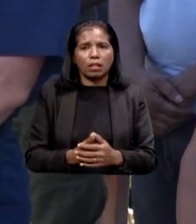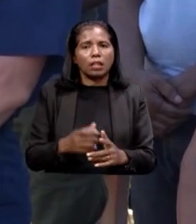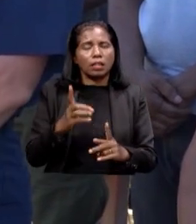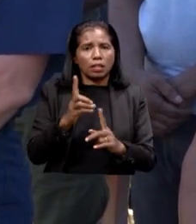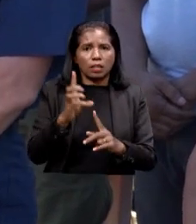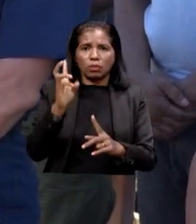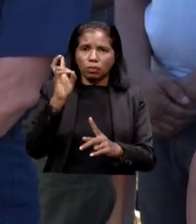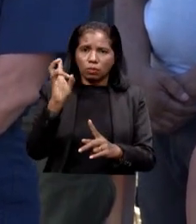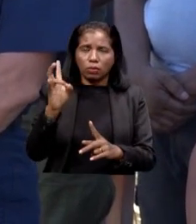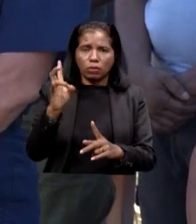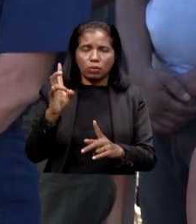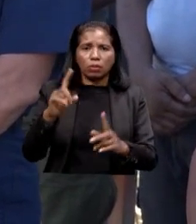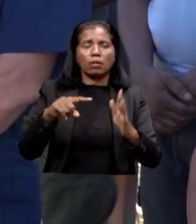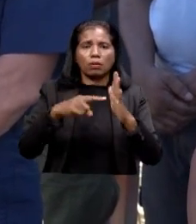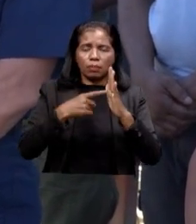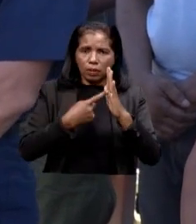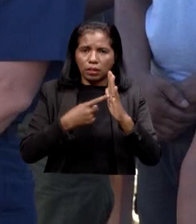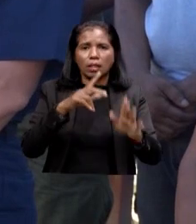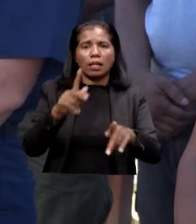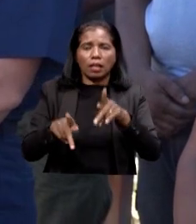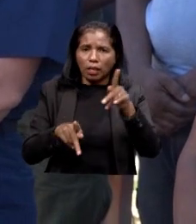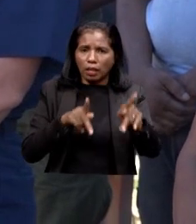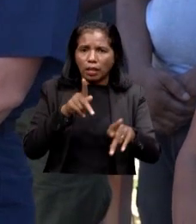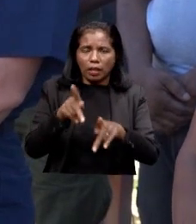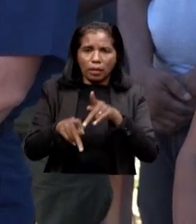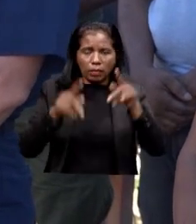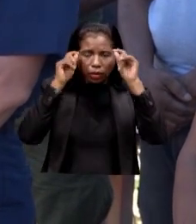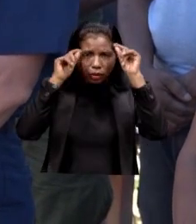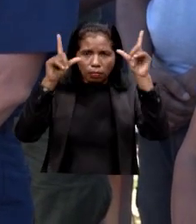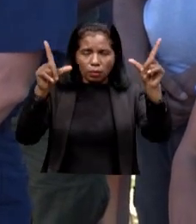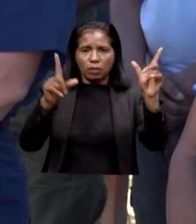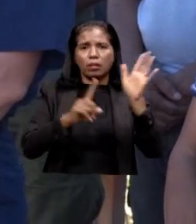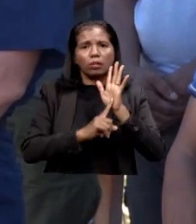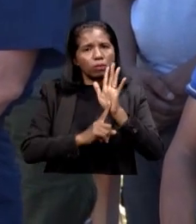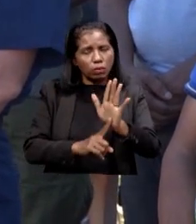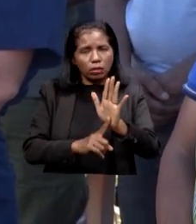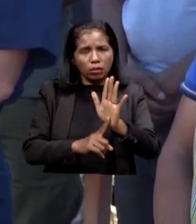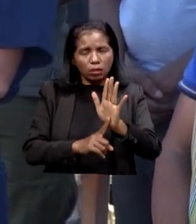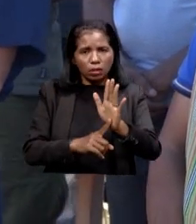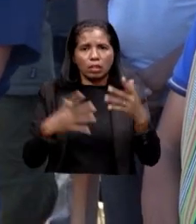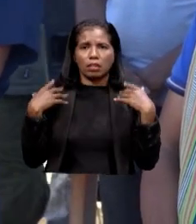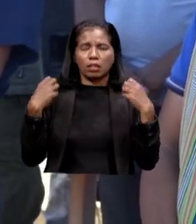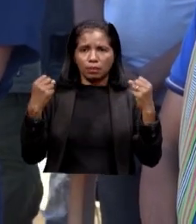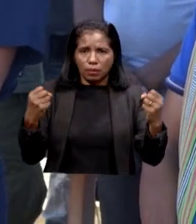behu povu mobere hetudu ni brani